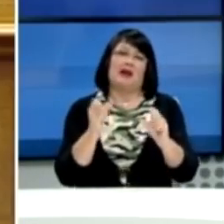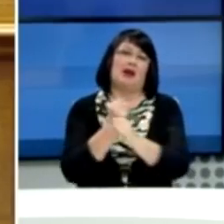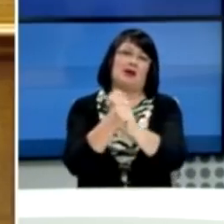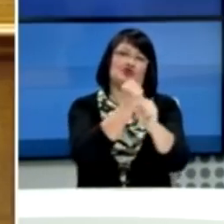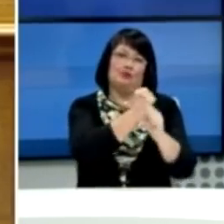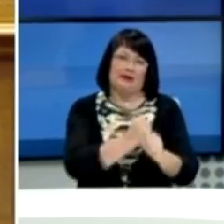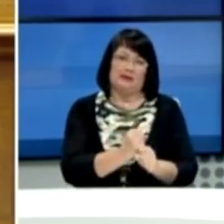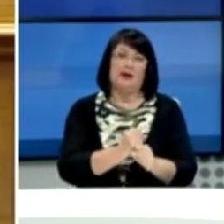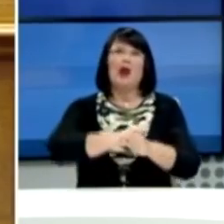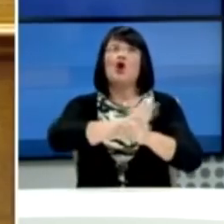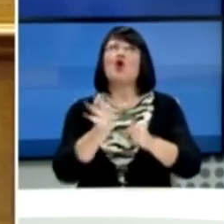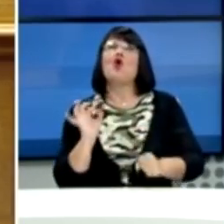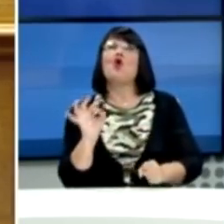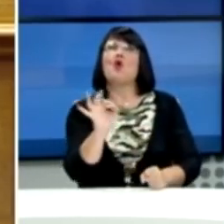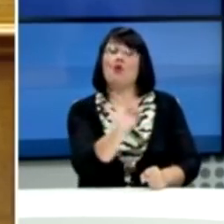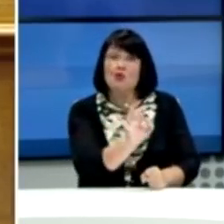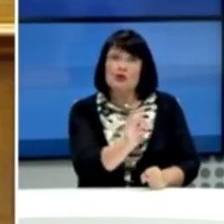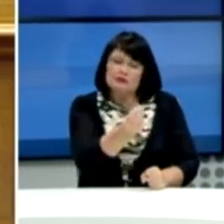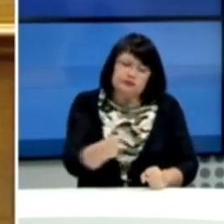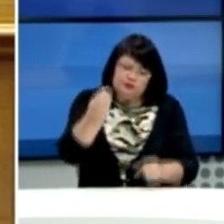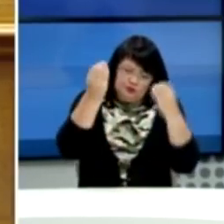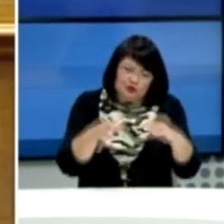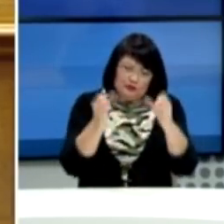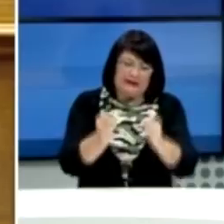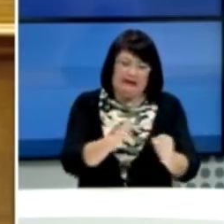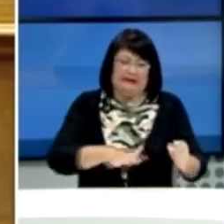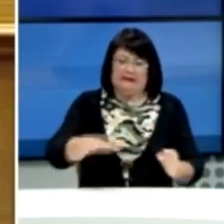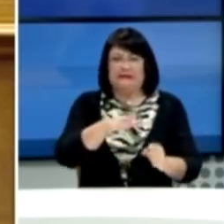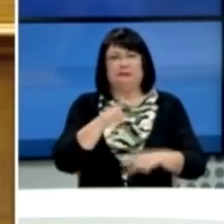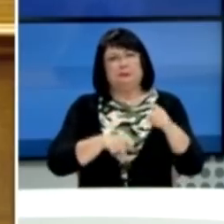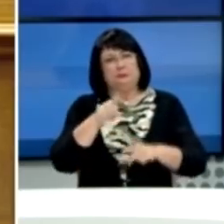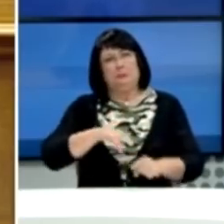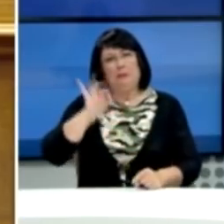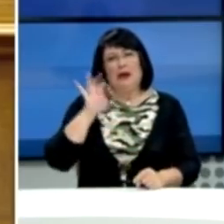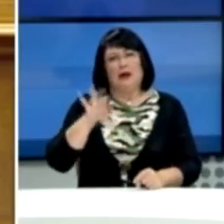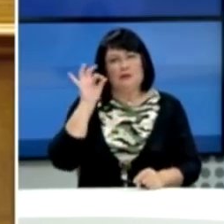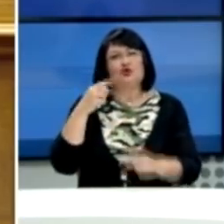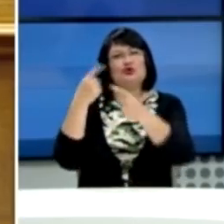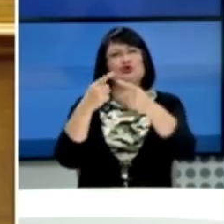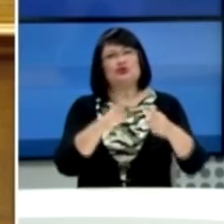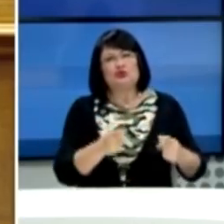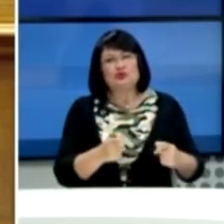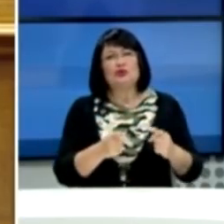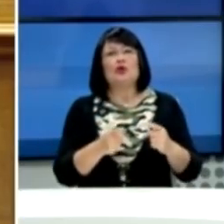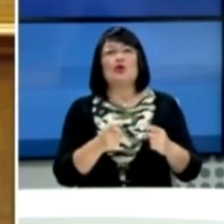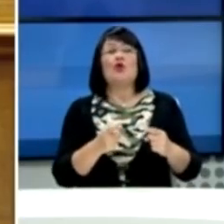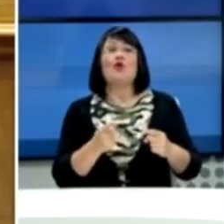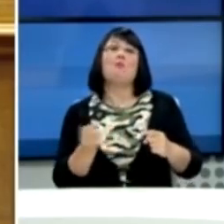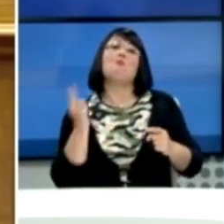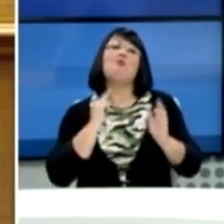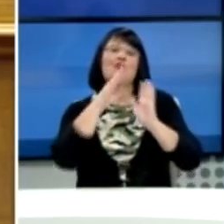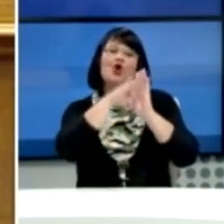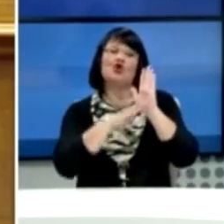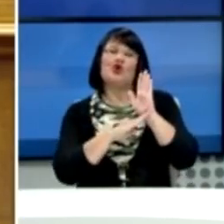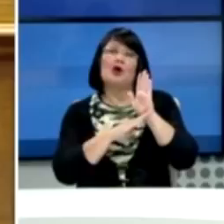πανδημία όξινε ακόμα περισσότερο την κατάσταση, αφού σε αρκετές περιπτώσεις τα διάφορα υγειονομικά πρωτόκολλα